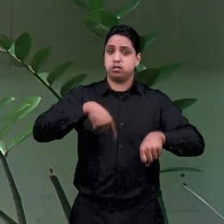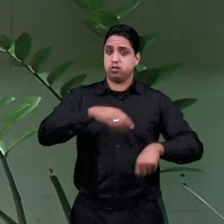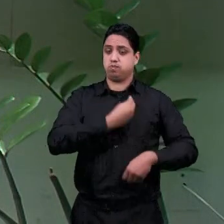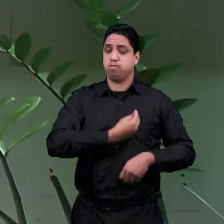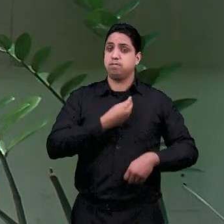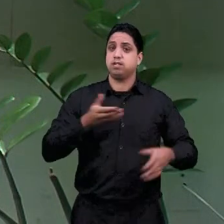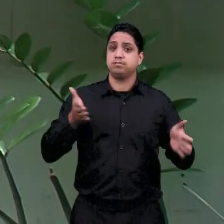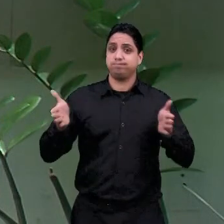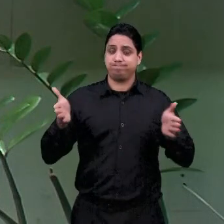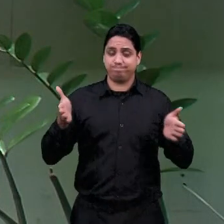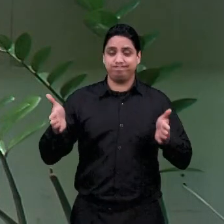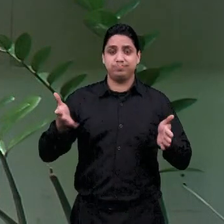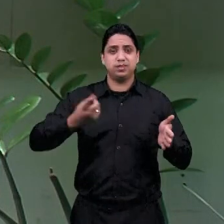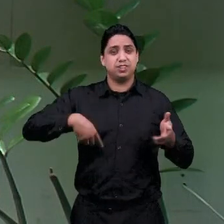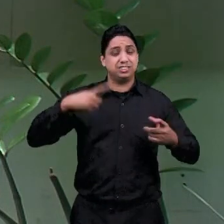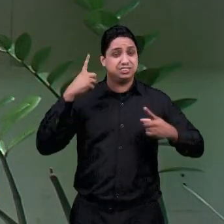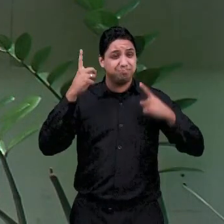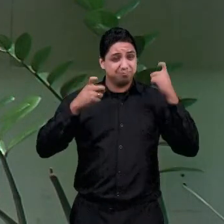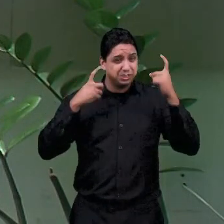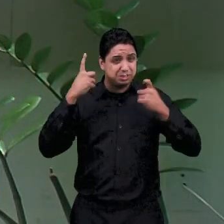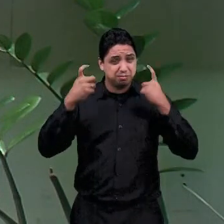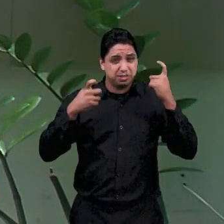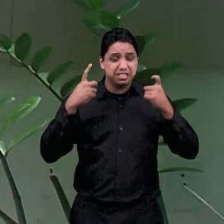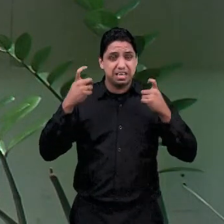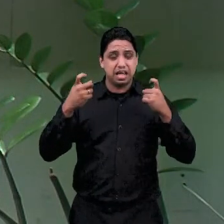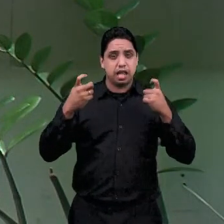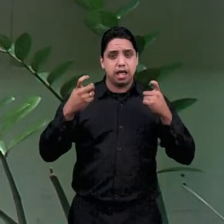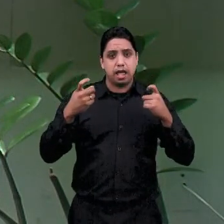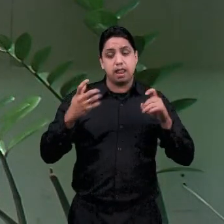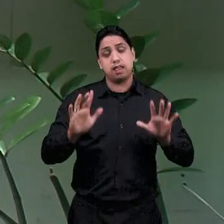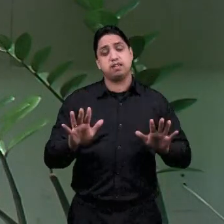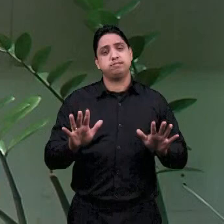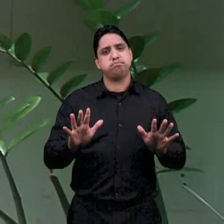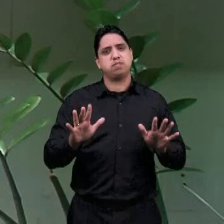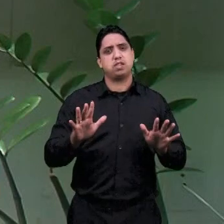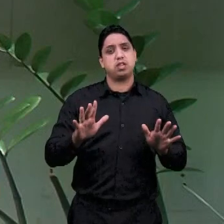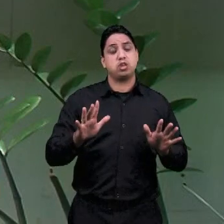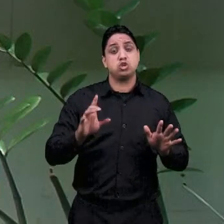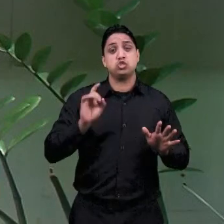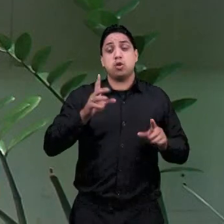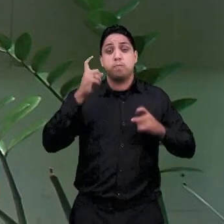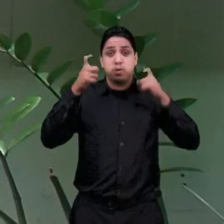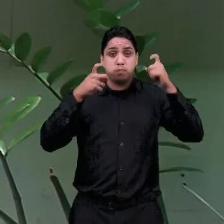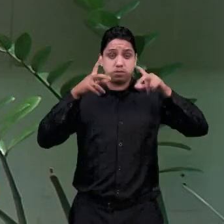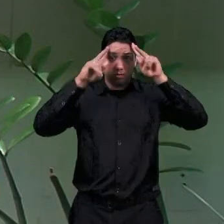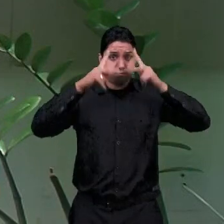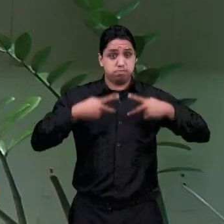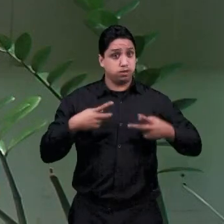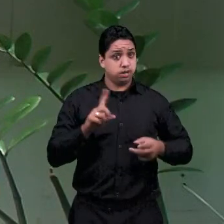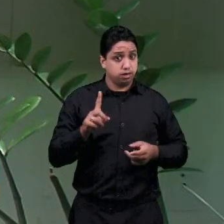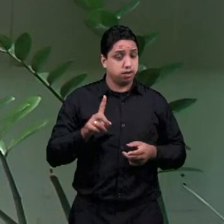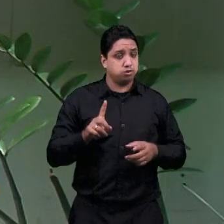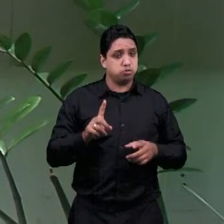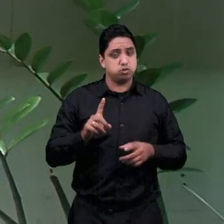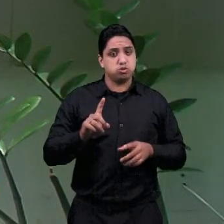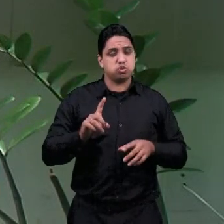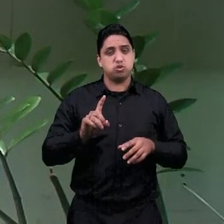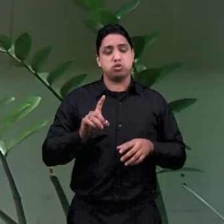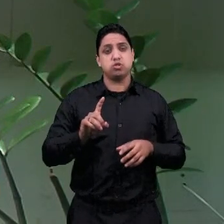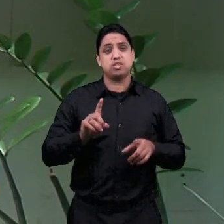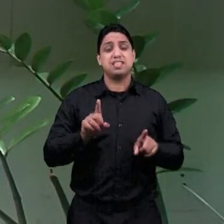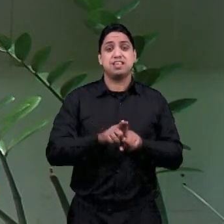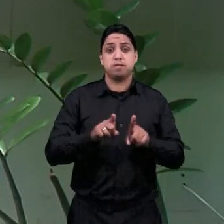préoccupation. D'ailleurs, ce n'est pas une préoccupation humaine simplement, mais le